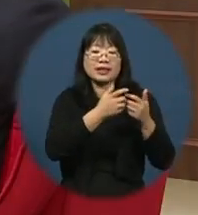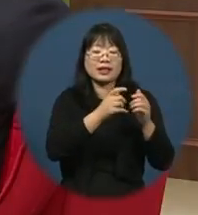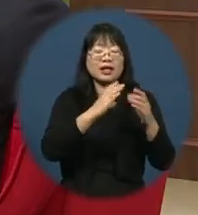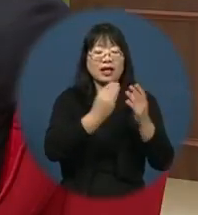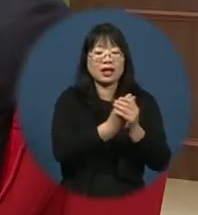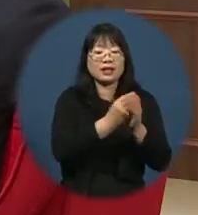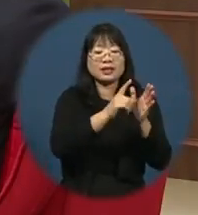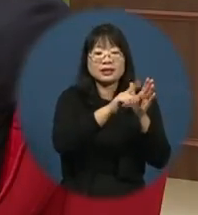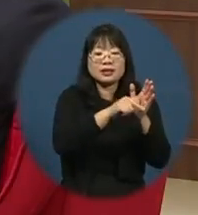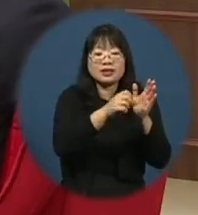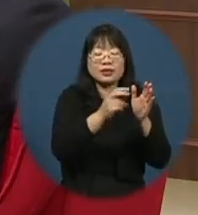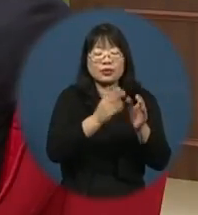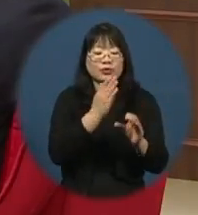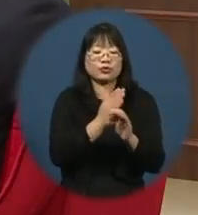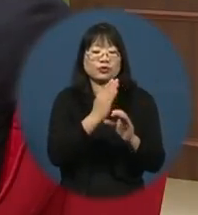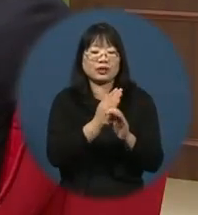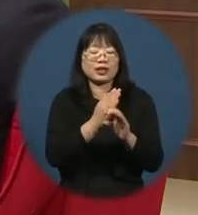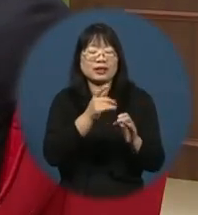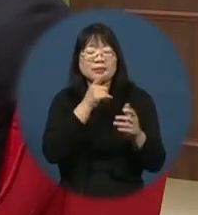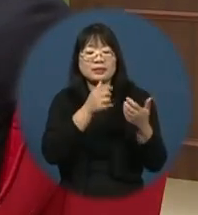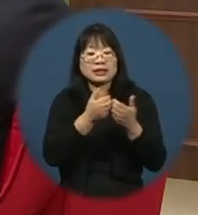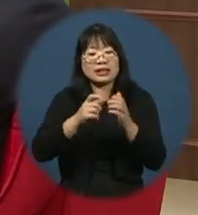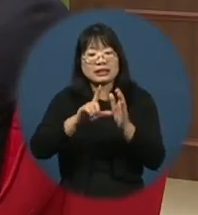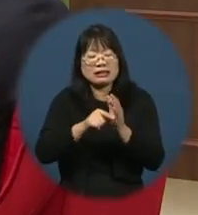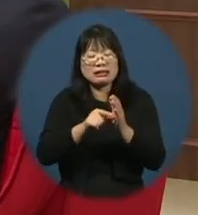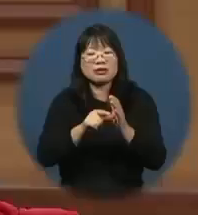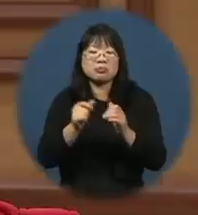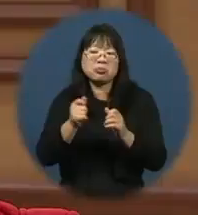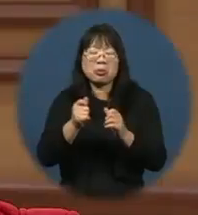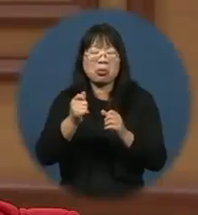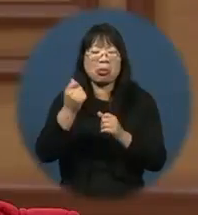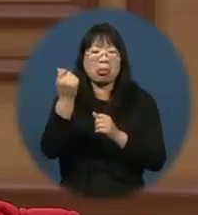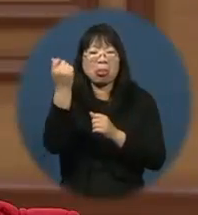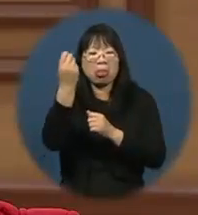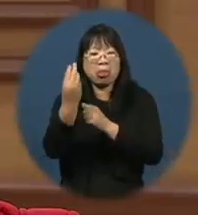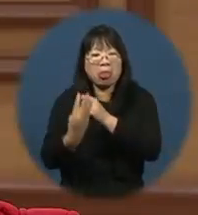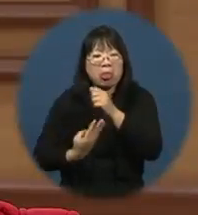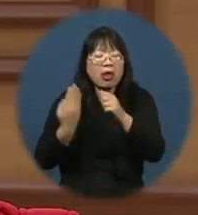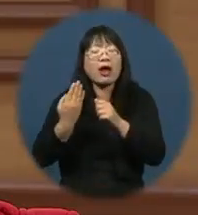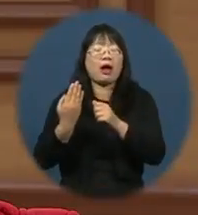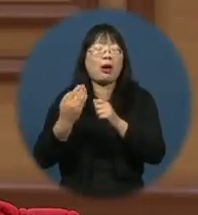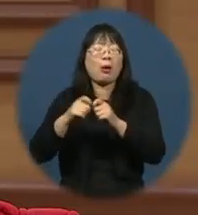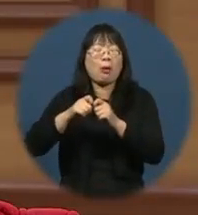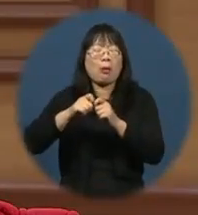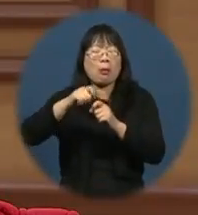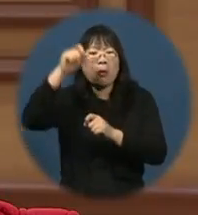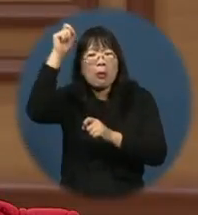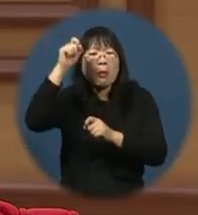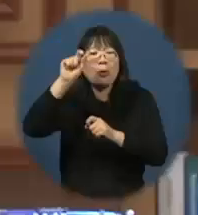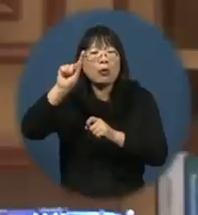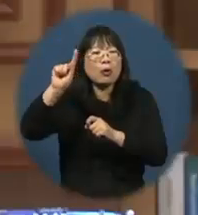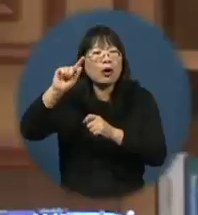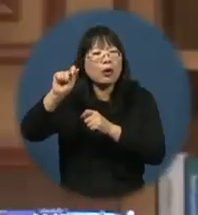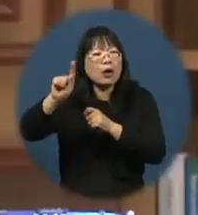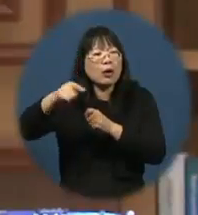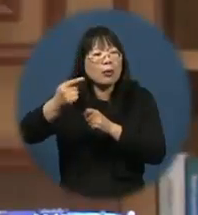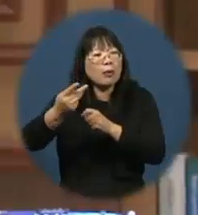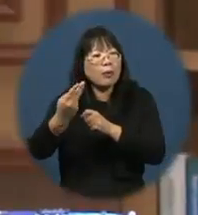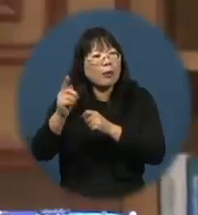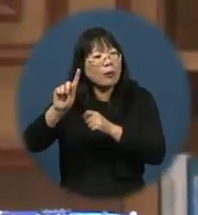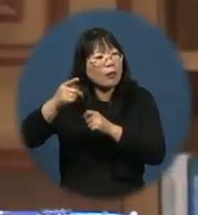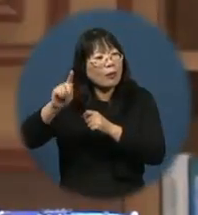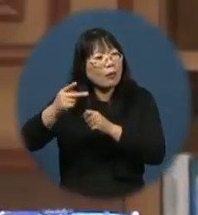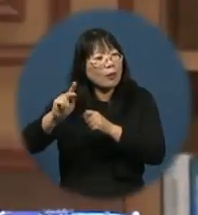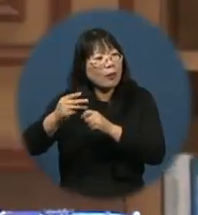간빙기 이런 거는 뭐 수백만 년 주기로 오는 그런 거잖아요. 그렇습니다. 이게 상상도 안 되는 횟수예요. 수백만 년이라는 건. 그런데 네.